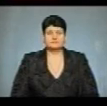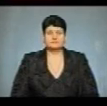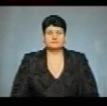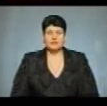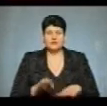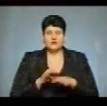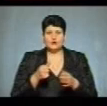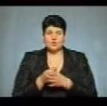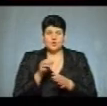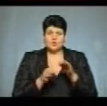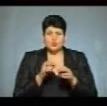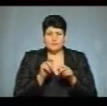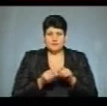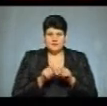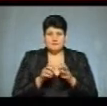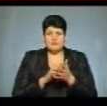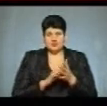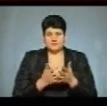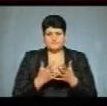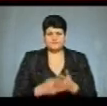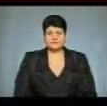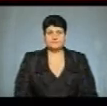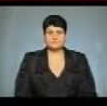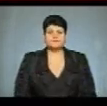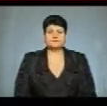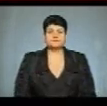Проводиться досудове розслідування, причини будуть встановлені.